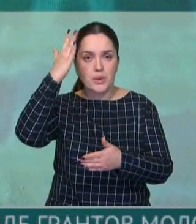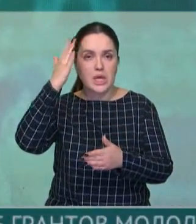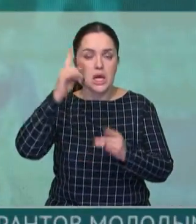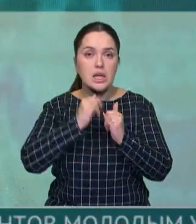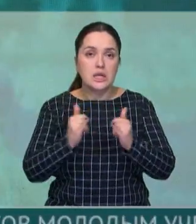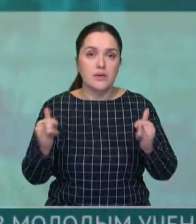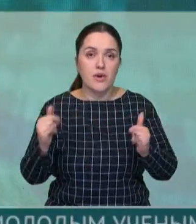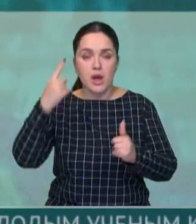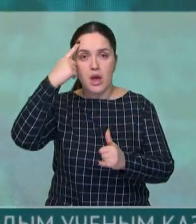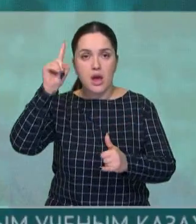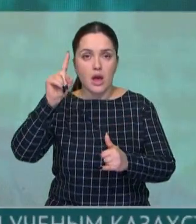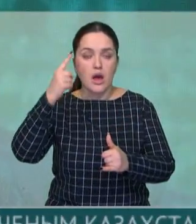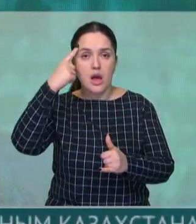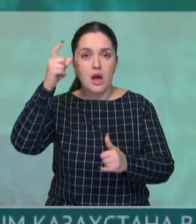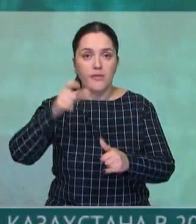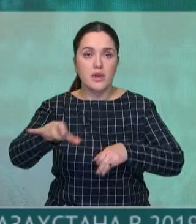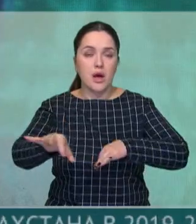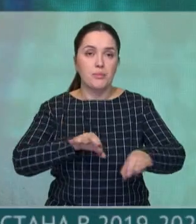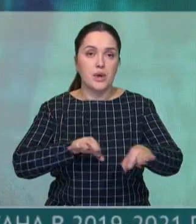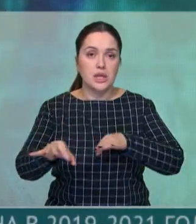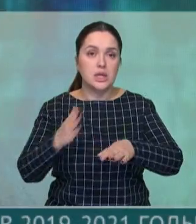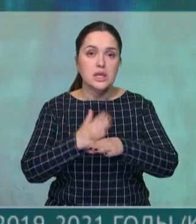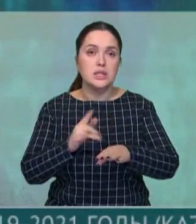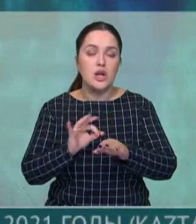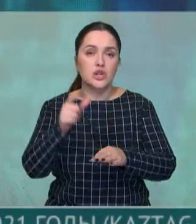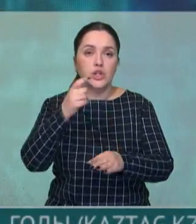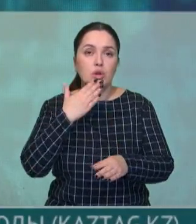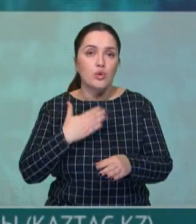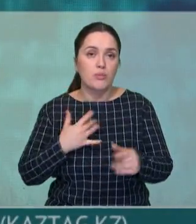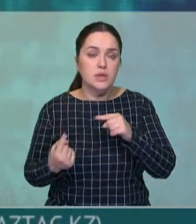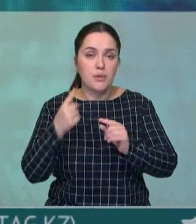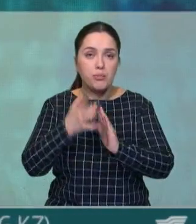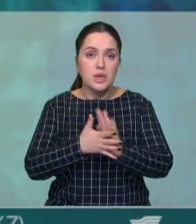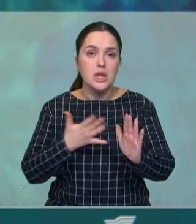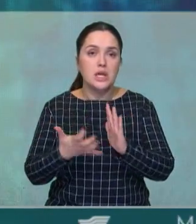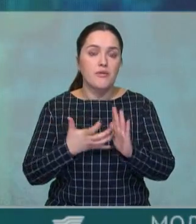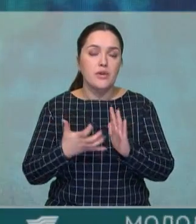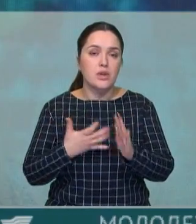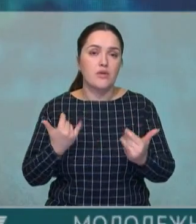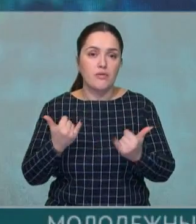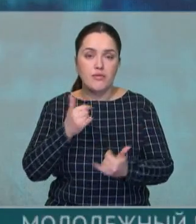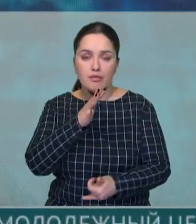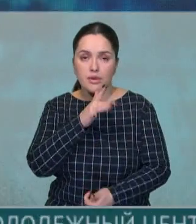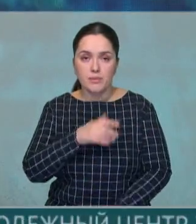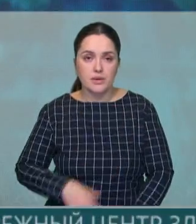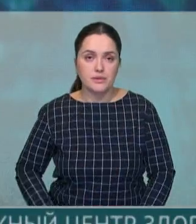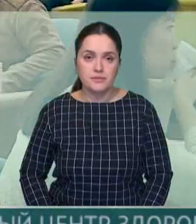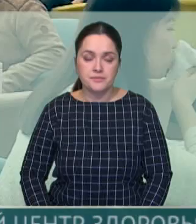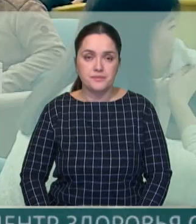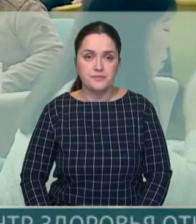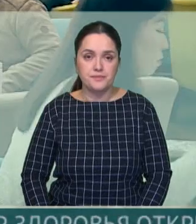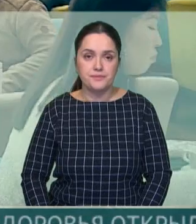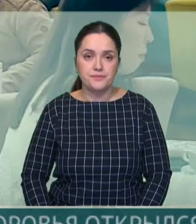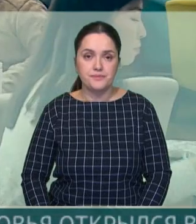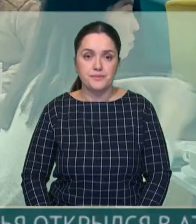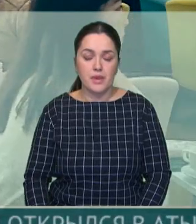проекта – студент Амина Манаева о человеколюбии и взаимопонимании, которых порой так не хватает в современном мире. Маулен